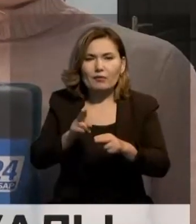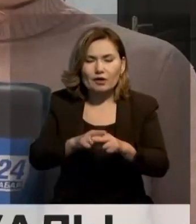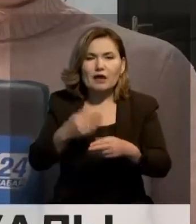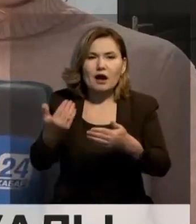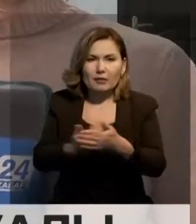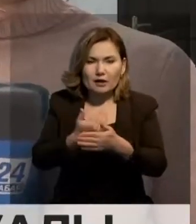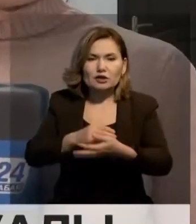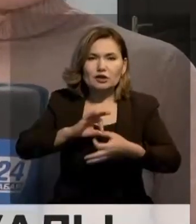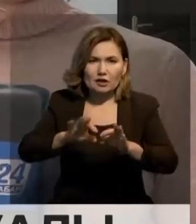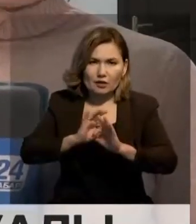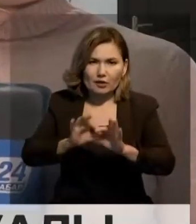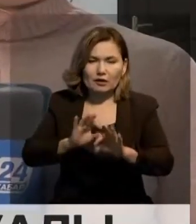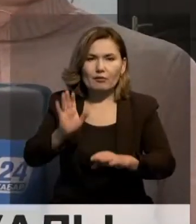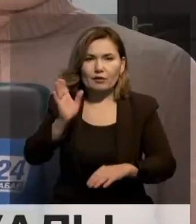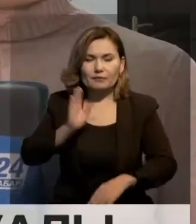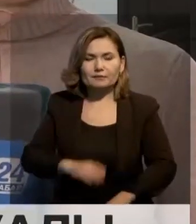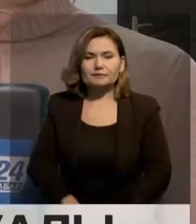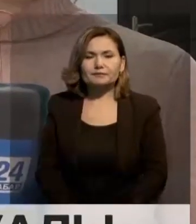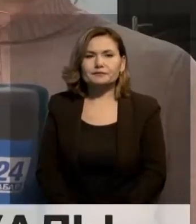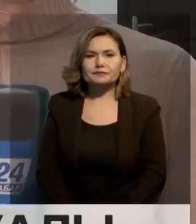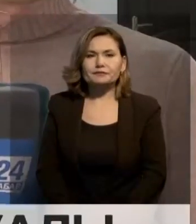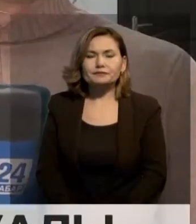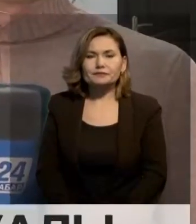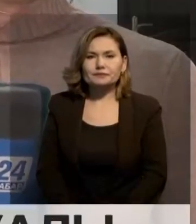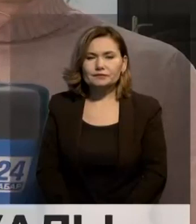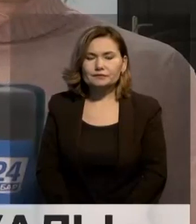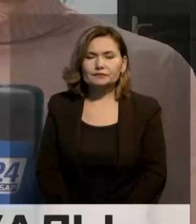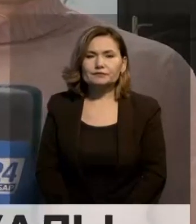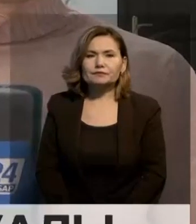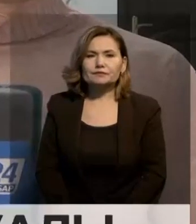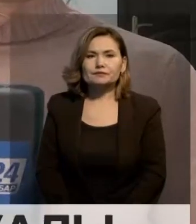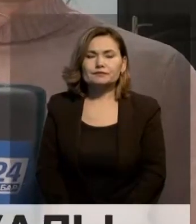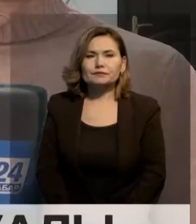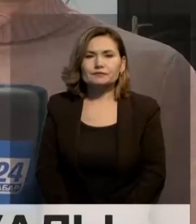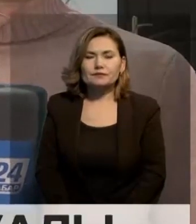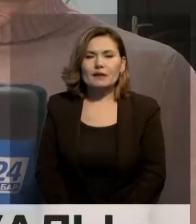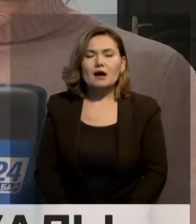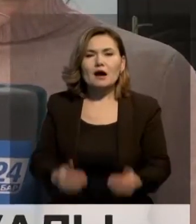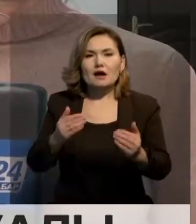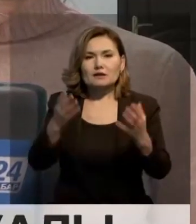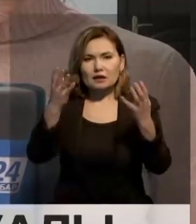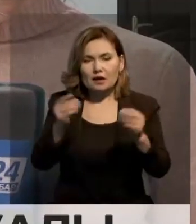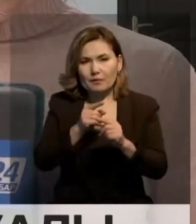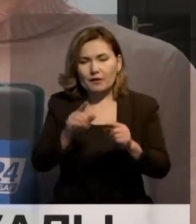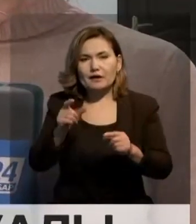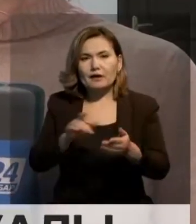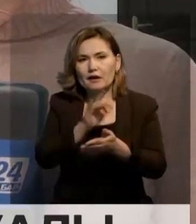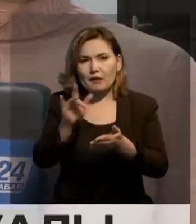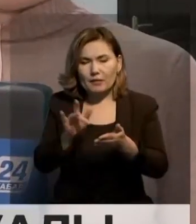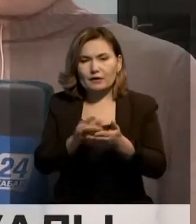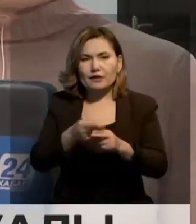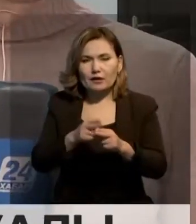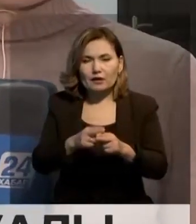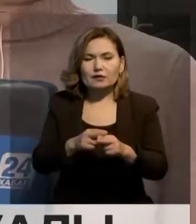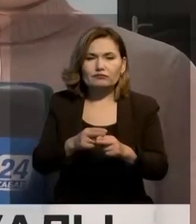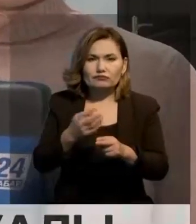жаңартып бөлісетін боламыз. Әріптестер. Рахмет, Ақмарал. Қазіргі уақытқа дейінгі Екібастұздағы ахуал